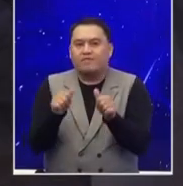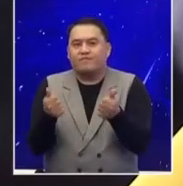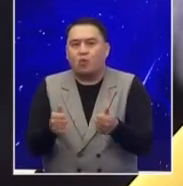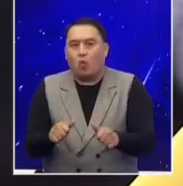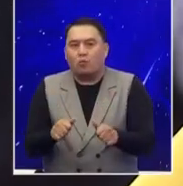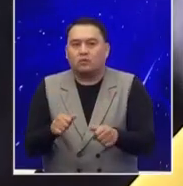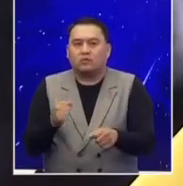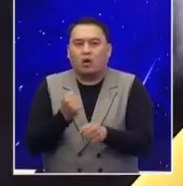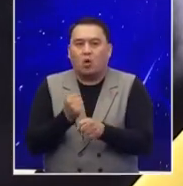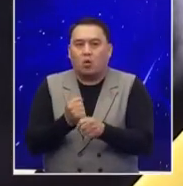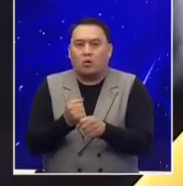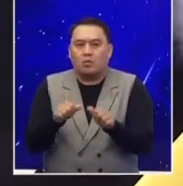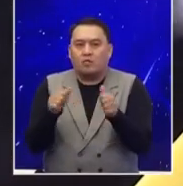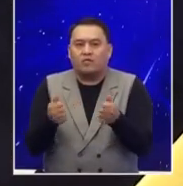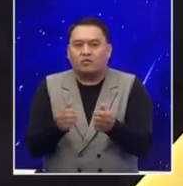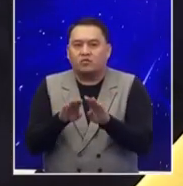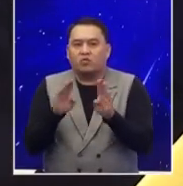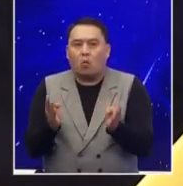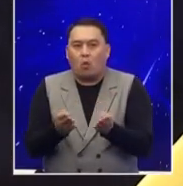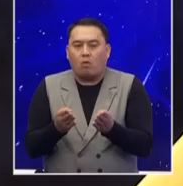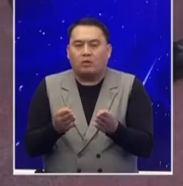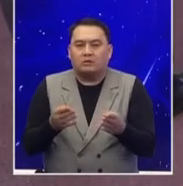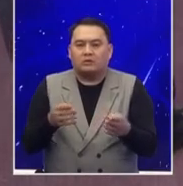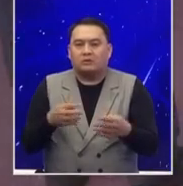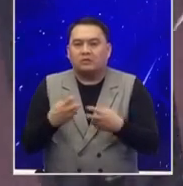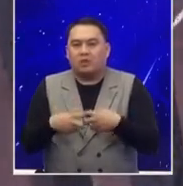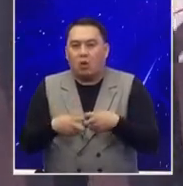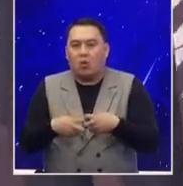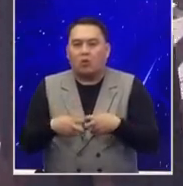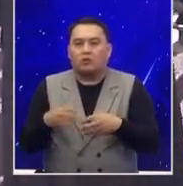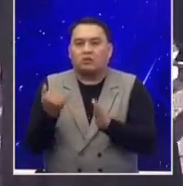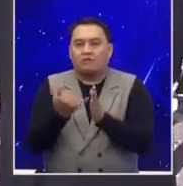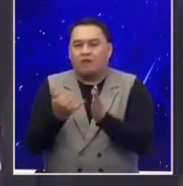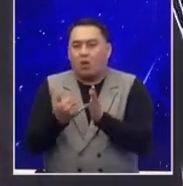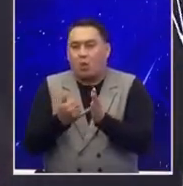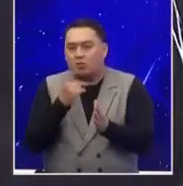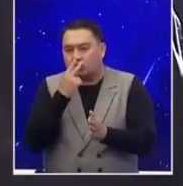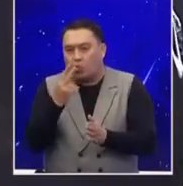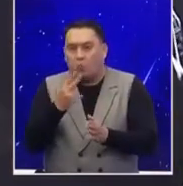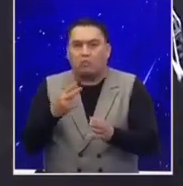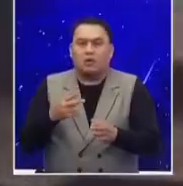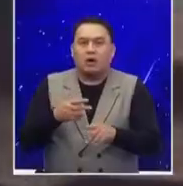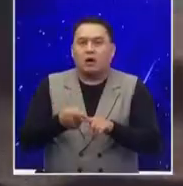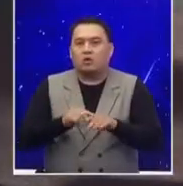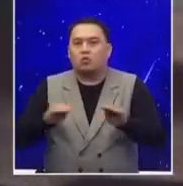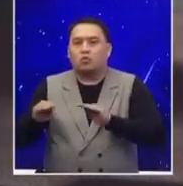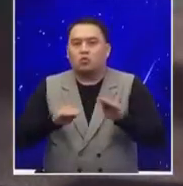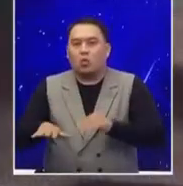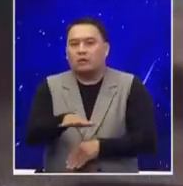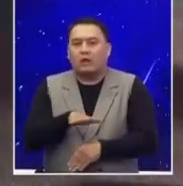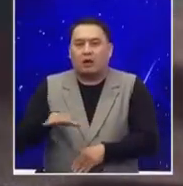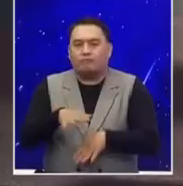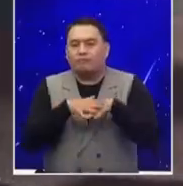будто изготовлены кустарным способом. Конструкции скрипят, заметны следы ручной сварки. Стоит заметить, на благоустройство этих двух дворовых